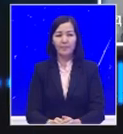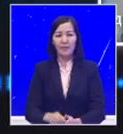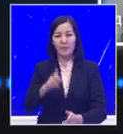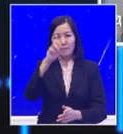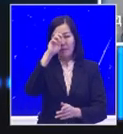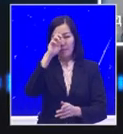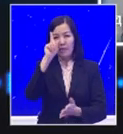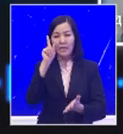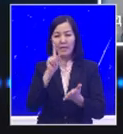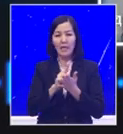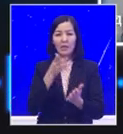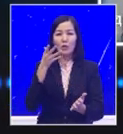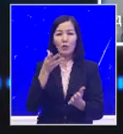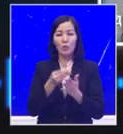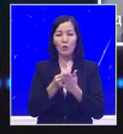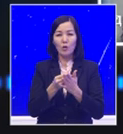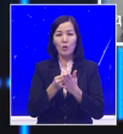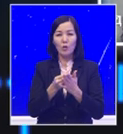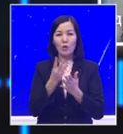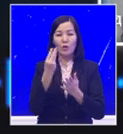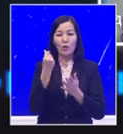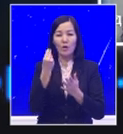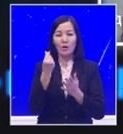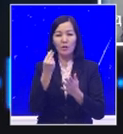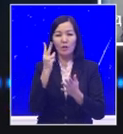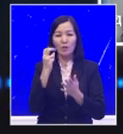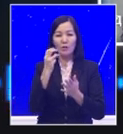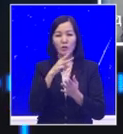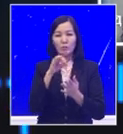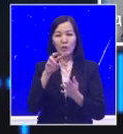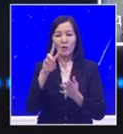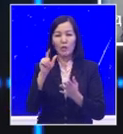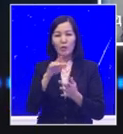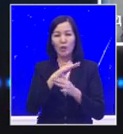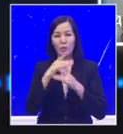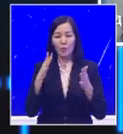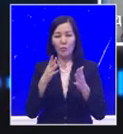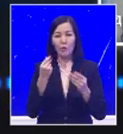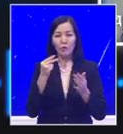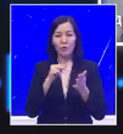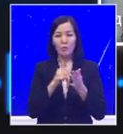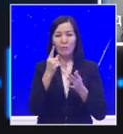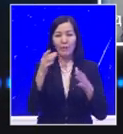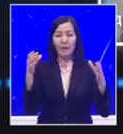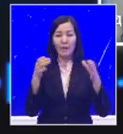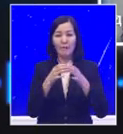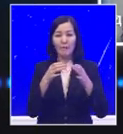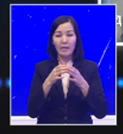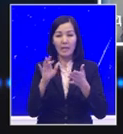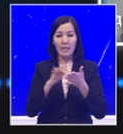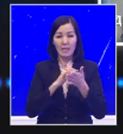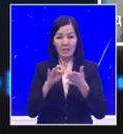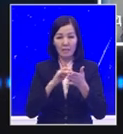Мемлекетке салықты төлеу түріндегі сомасы 200 миллионнан теңгеден асады және бұл сома тек бір компаниядан ғана